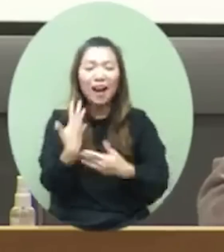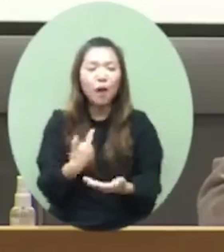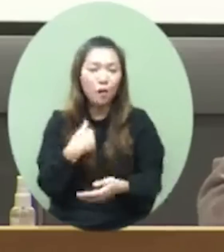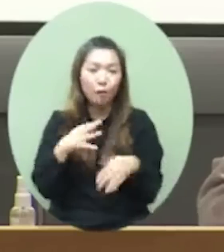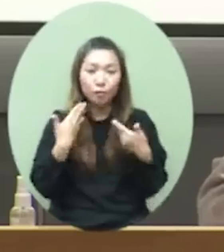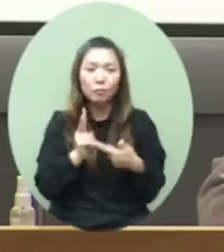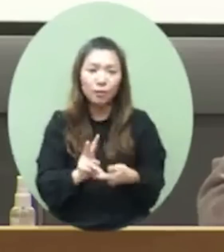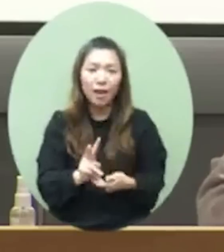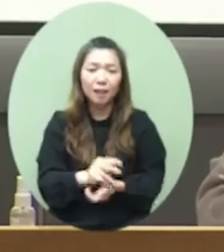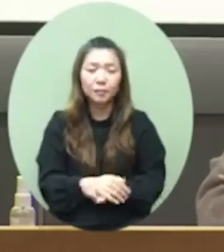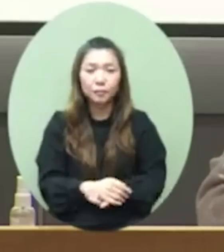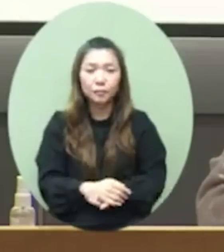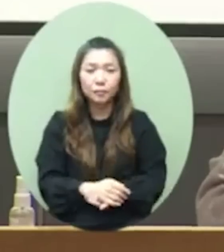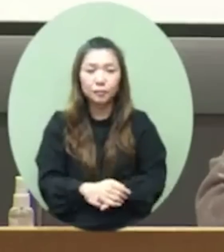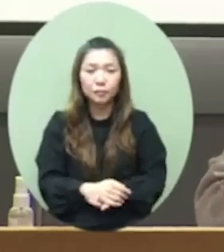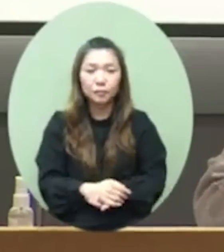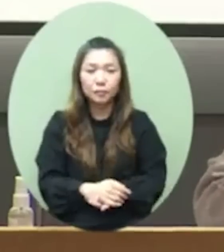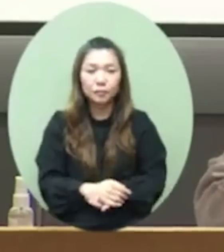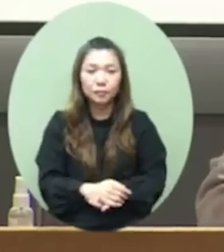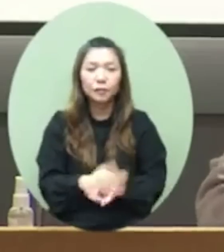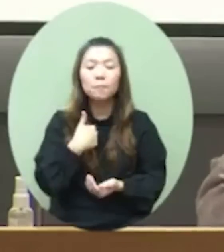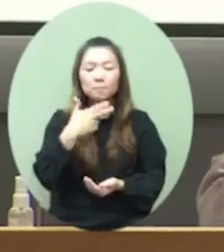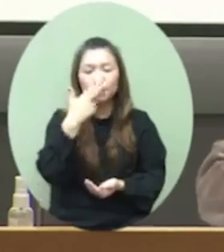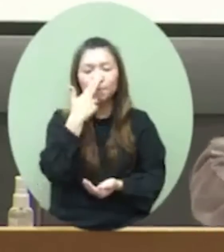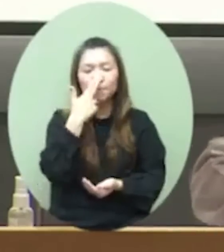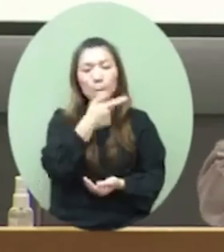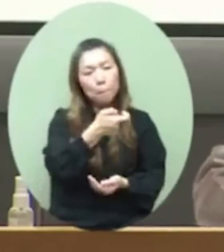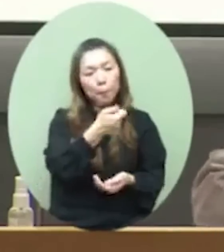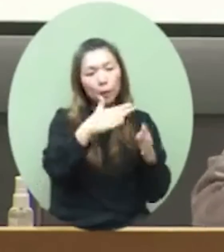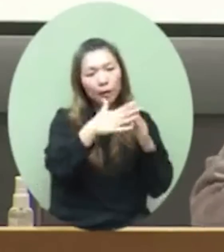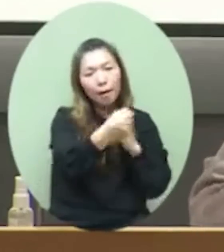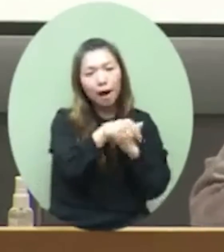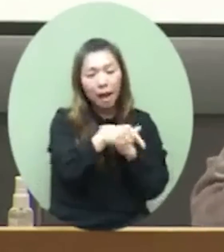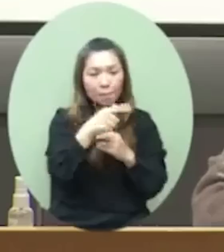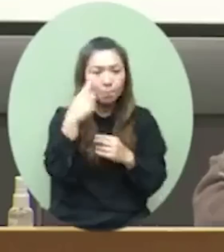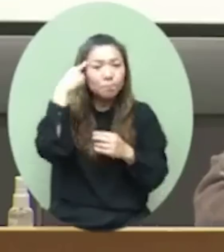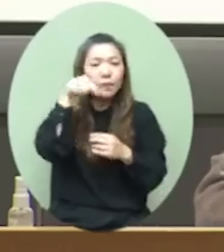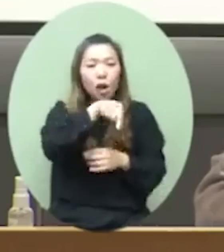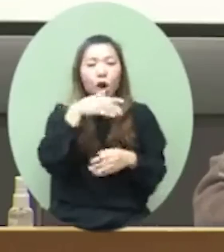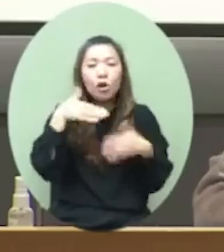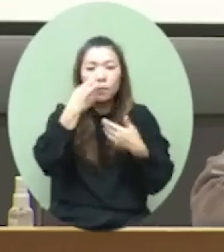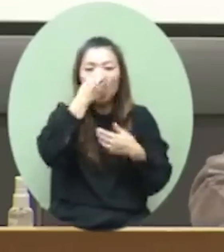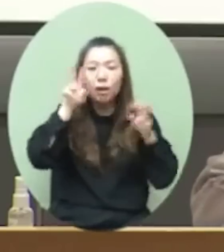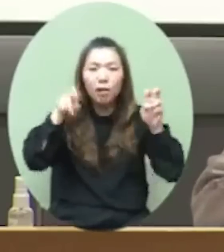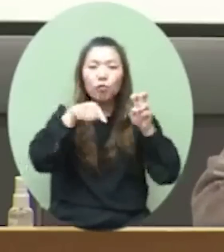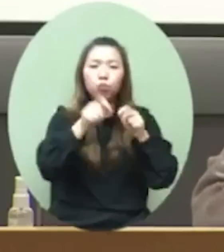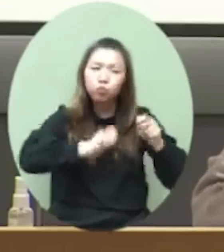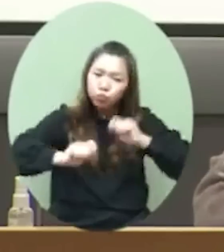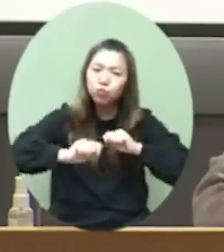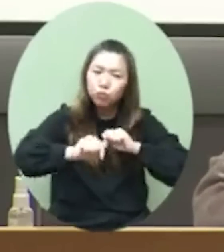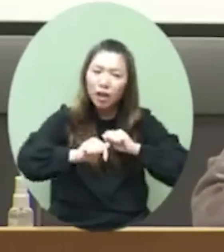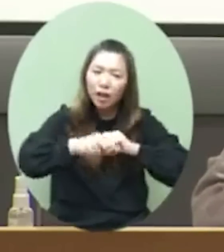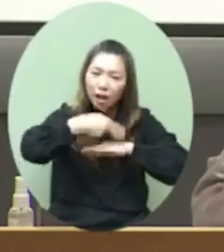都好开心啦。咁所以我相信咧，我相信阿司长都会即系佢谂呢一个开心香港嘅 campaign 啦，即系成个活